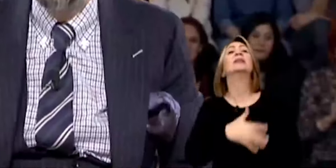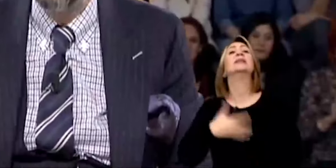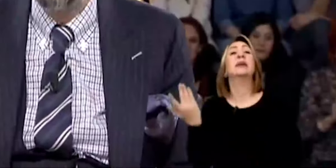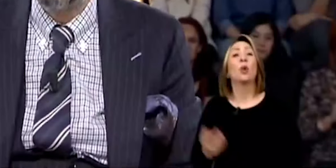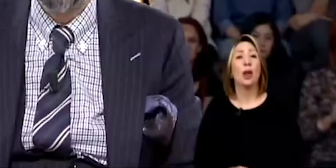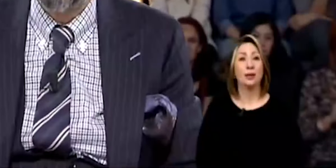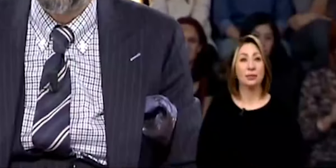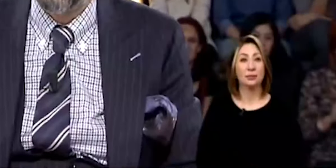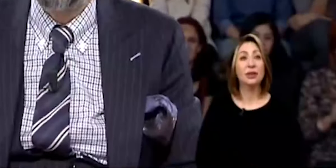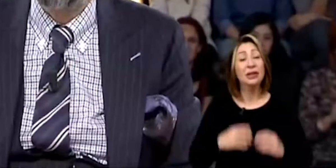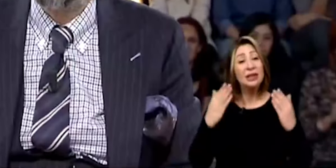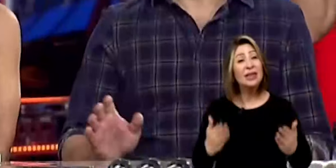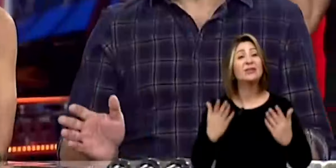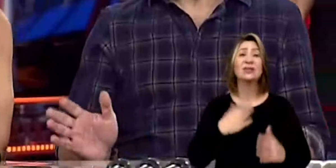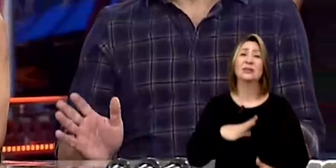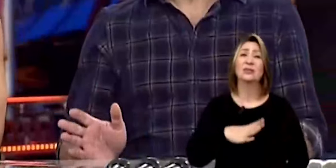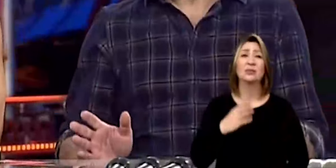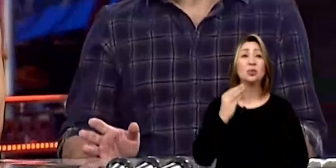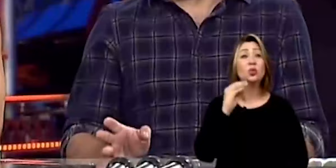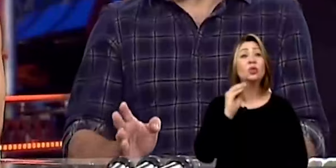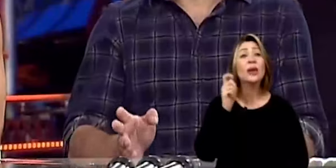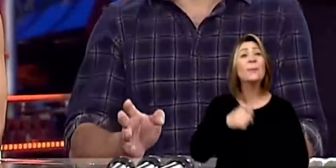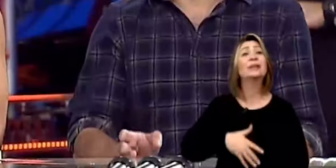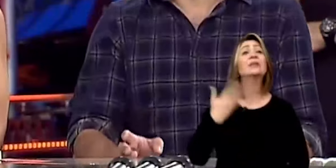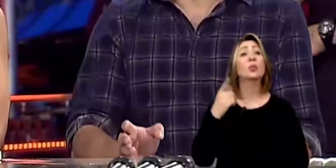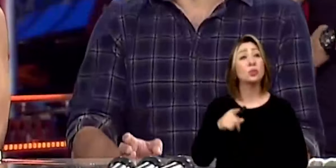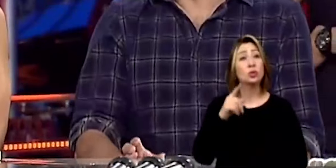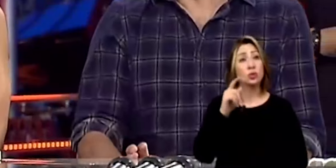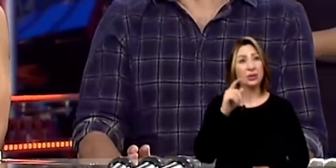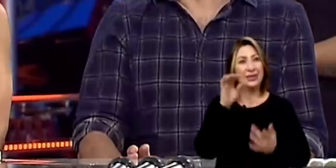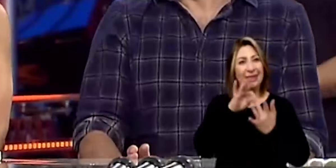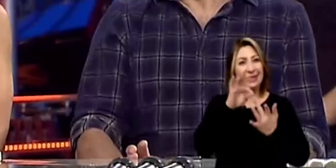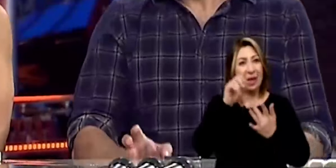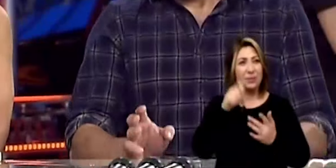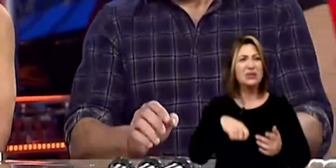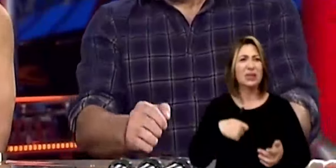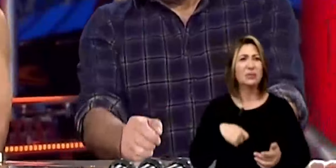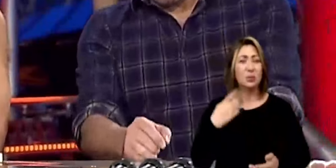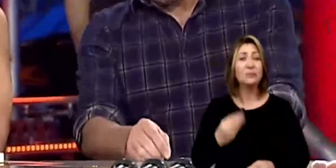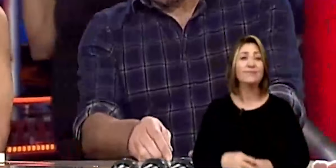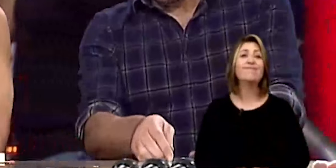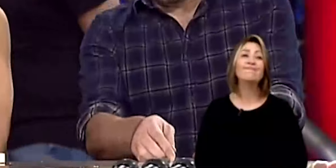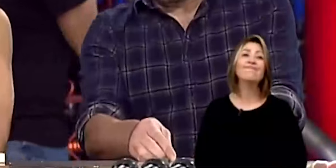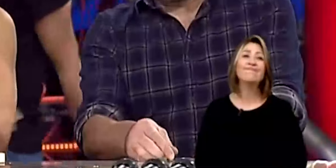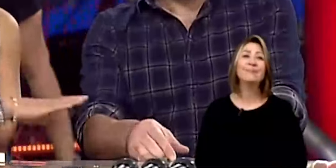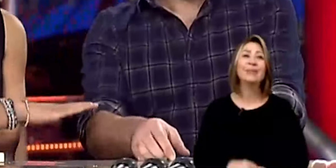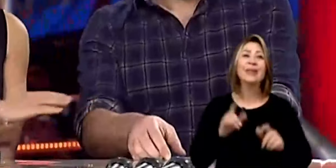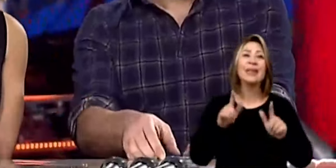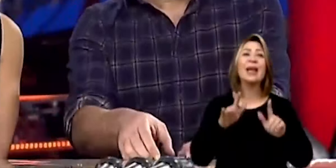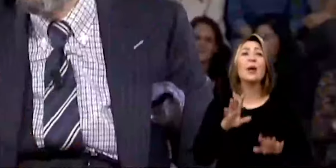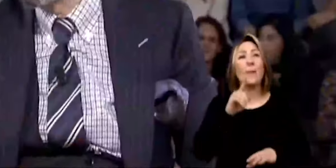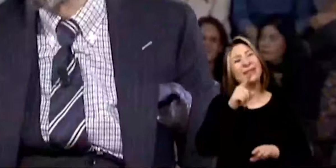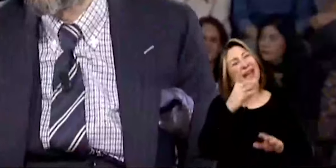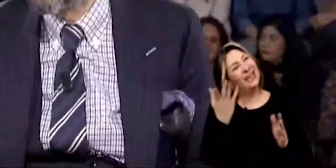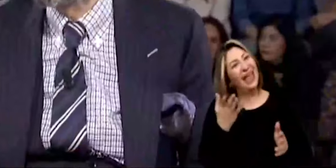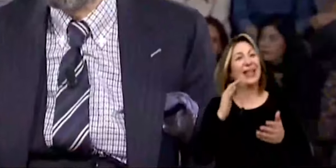gitmiyorlar değil mi? Gitmiyorlar tabii ki. Keşke gitseler dedi. Yani çocuk yapmak istemiyorsak bu testi yaptırmamız saçma olur değil mi? Yani evet. Gerek ama yok yine ama... de sen